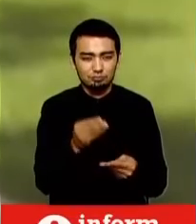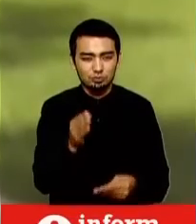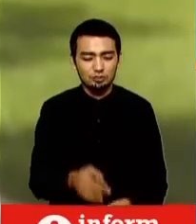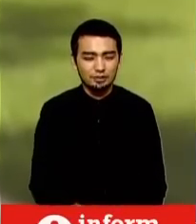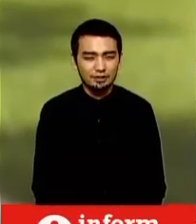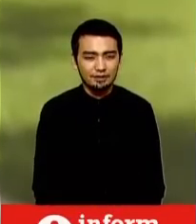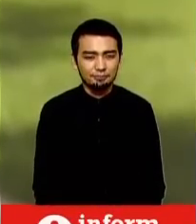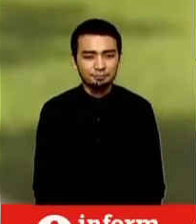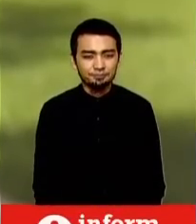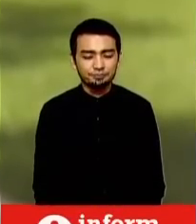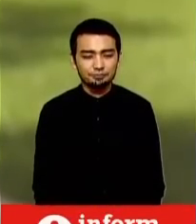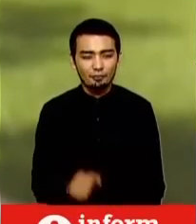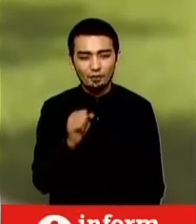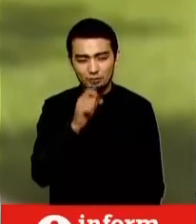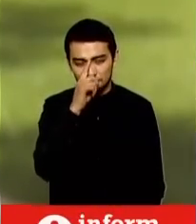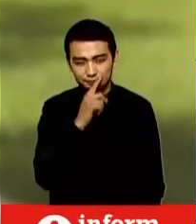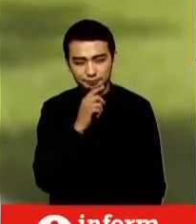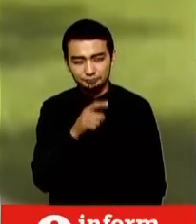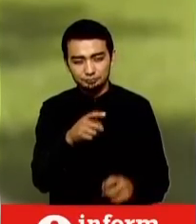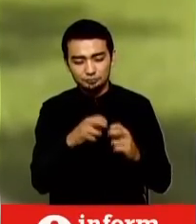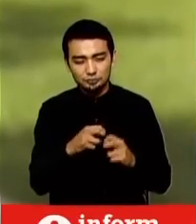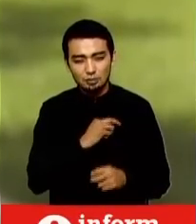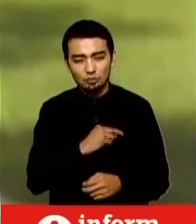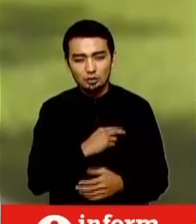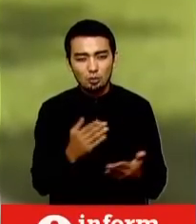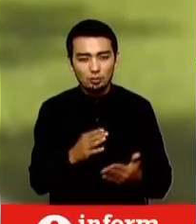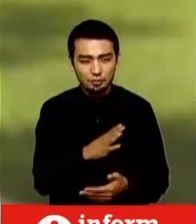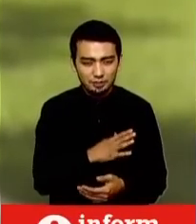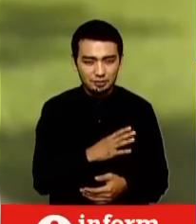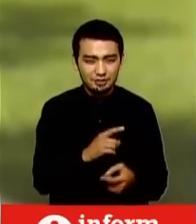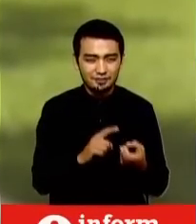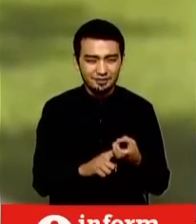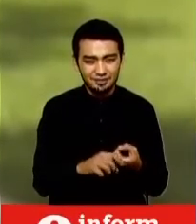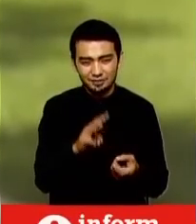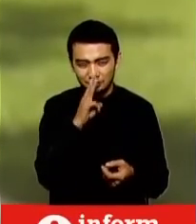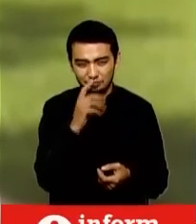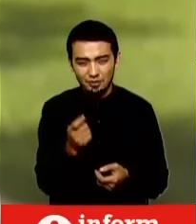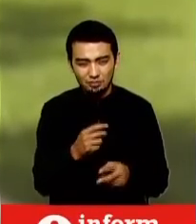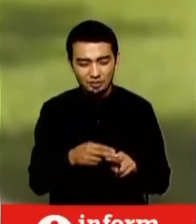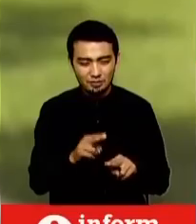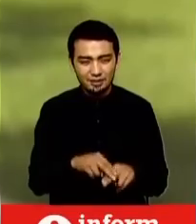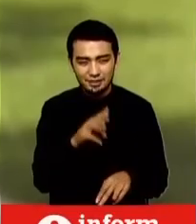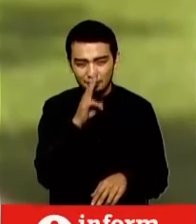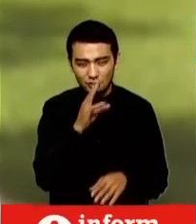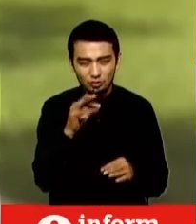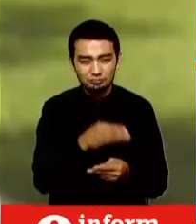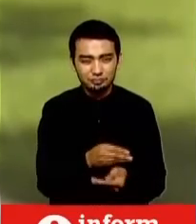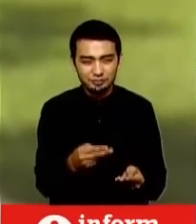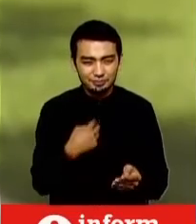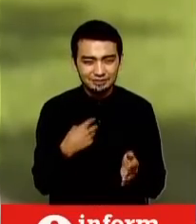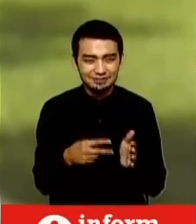айында мысалы қаралған іс-шара жұмыстары, мына қаралған ақша өзі соған ғана жеткілікті болғандықтан олардың айлығына төлейтін жаңа